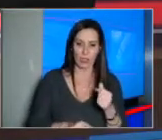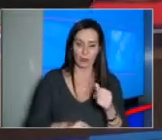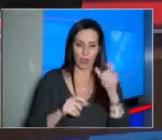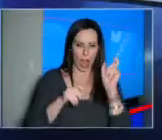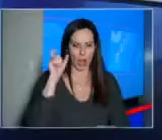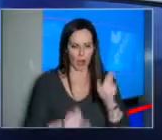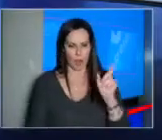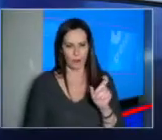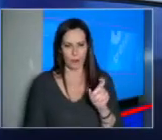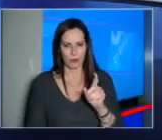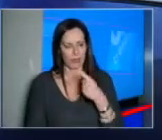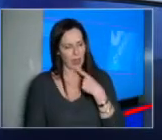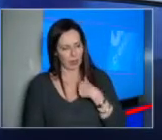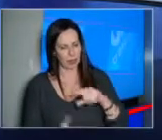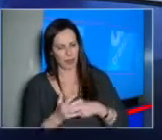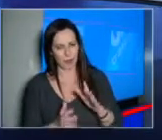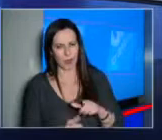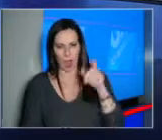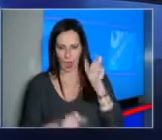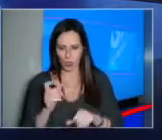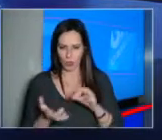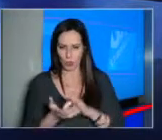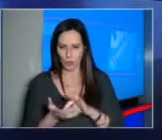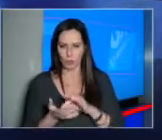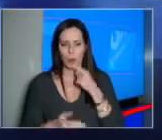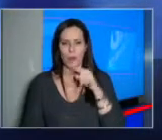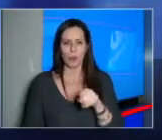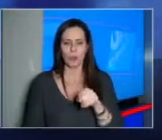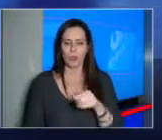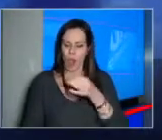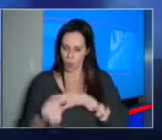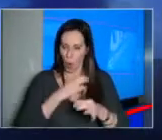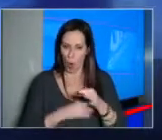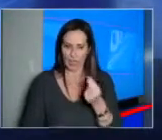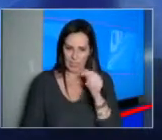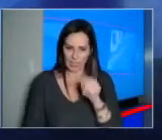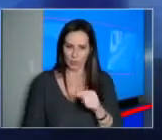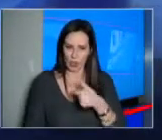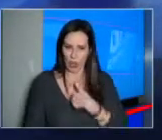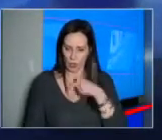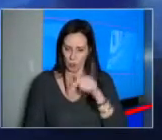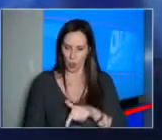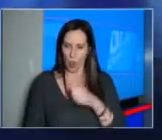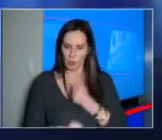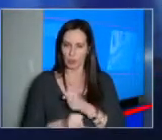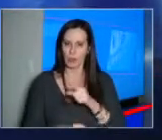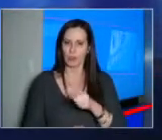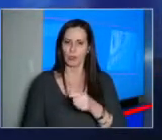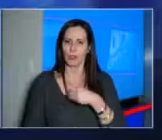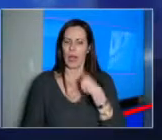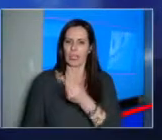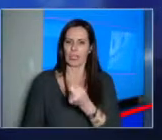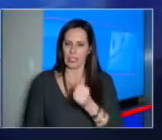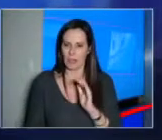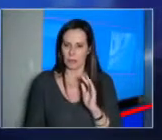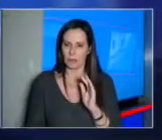המבוטחים. תסביר אבל לאנשים מה זה הליך רישומי. אנשים כותבים שורה, ואומרים לך, תמורת השורה הזאת שאנחנו פה מנפיקים, אתה צריך לתת לנו כך וכך